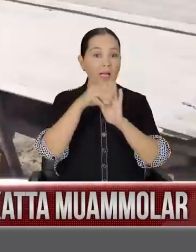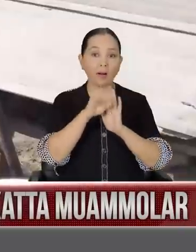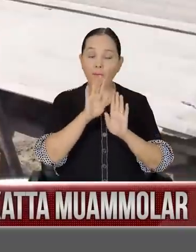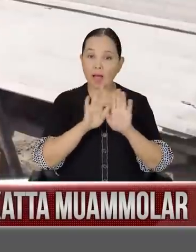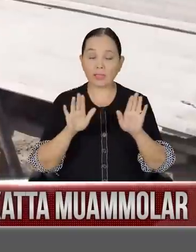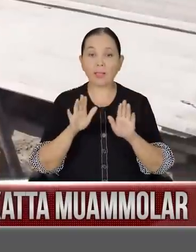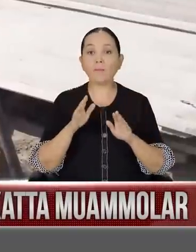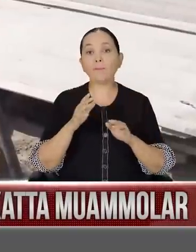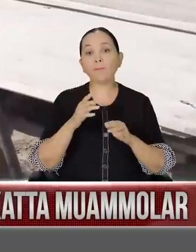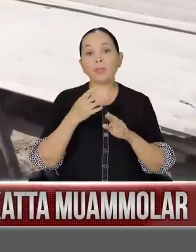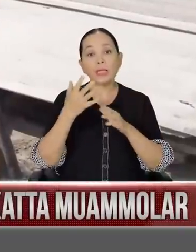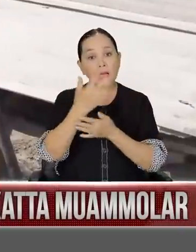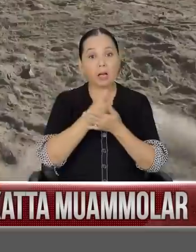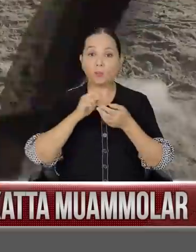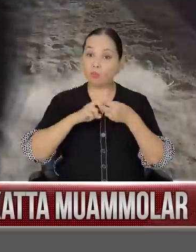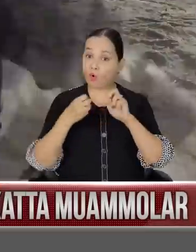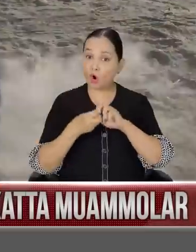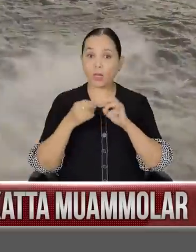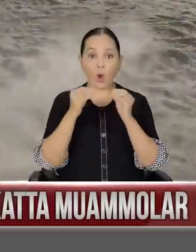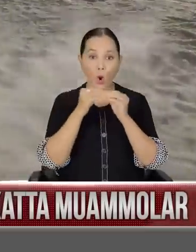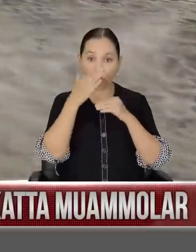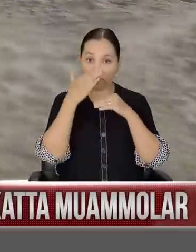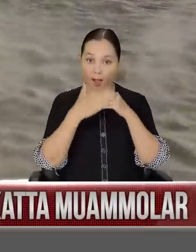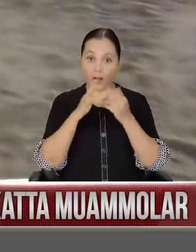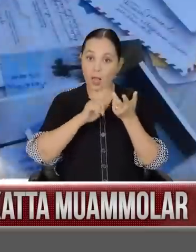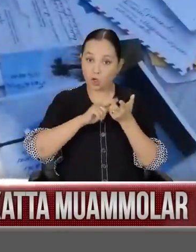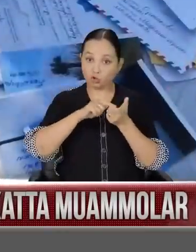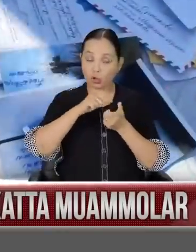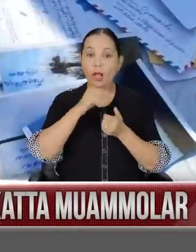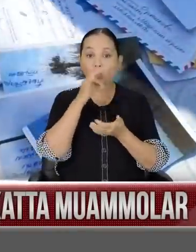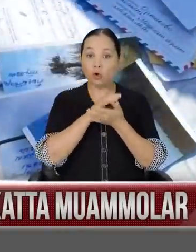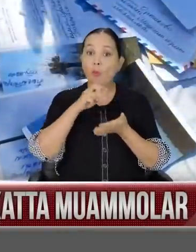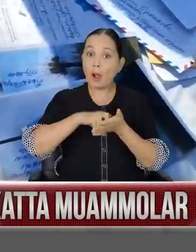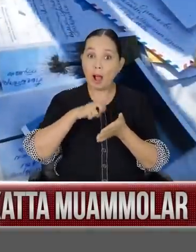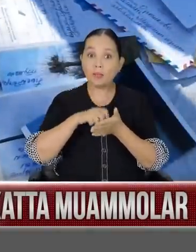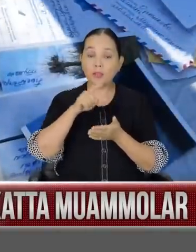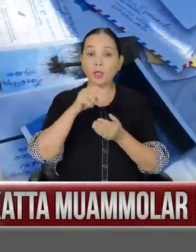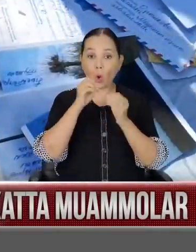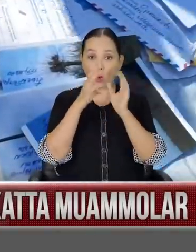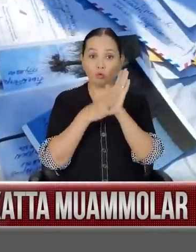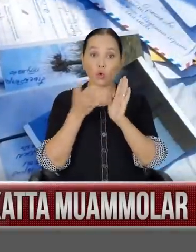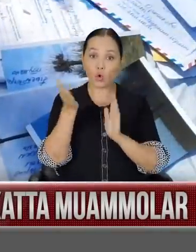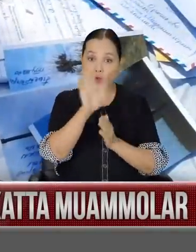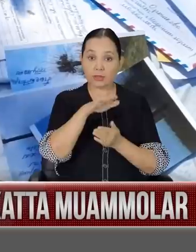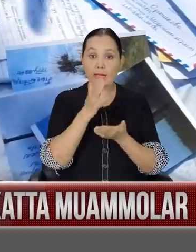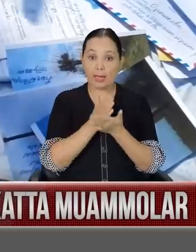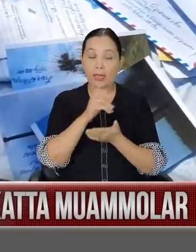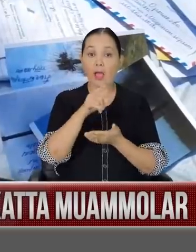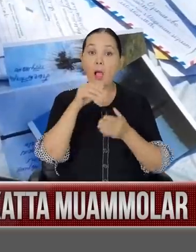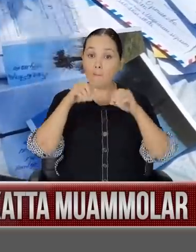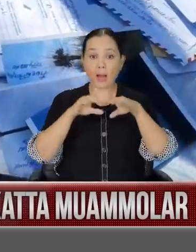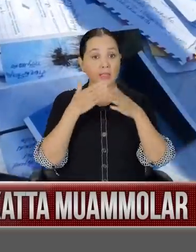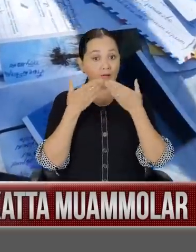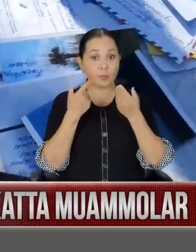aka. Yillar davomida yig'ilib kelgan muammolar 10 ga yaqinlashibdi. Murojaatlarga javob xatlari esa 19 taga yetgan. Bular bartaraf